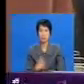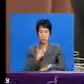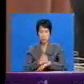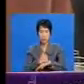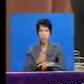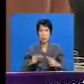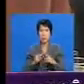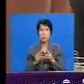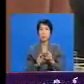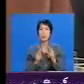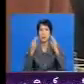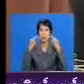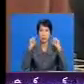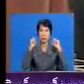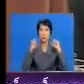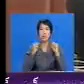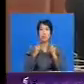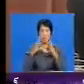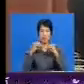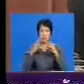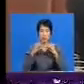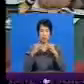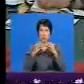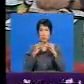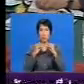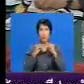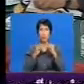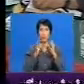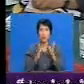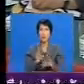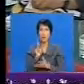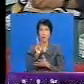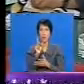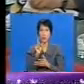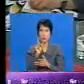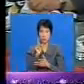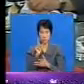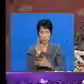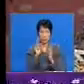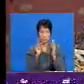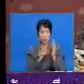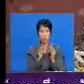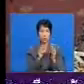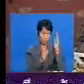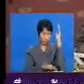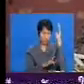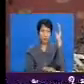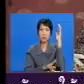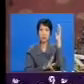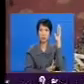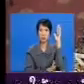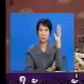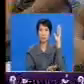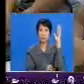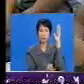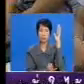กรัฐมนตรีได้กล่าวในงานเสวนาบทบาทสื่อมวลชนกับการแก้ไขปัญหาสถานการณ์จังหวัดชายแดนใต้ที่สมาคม